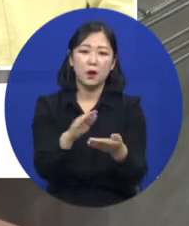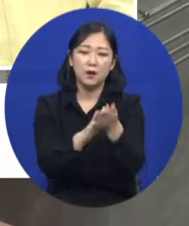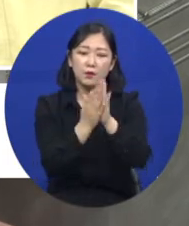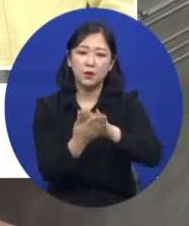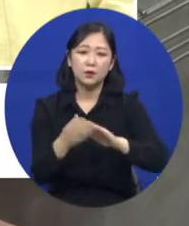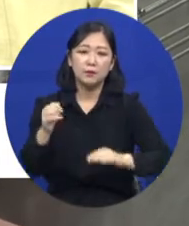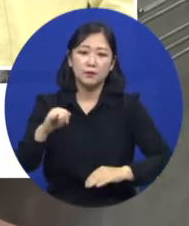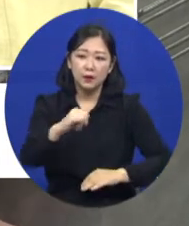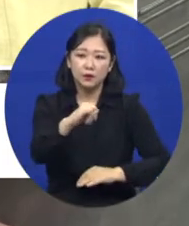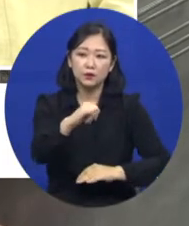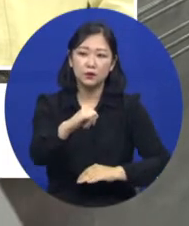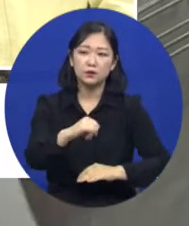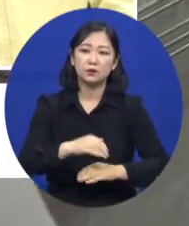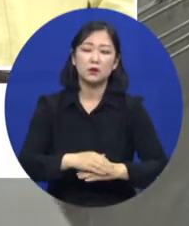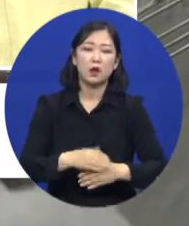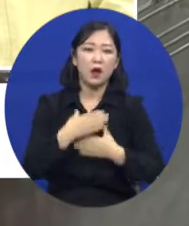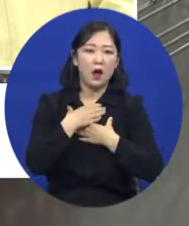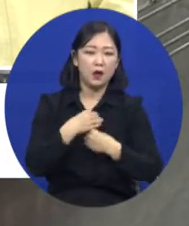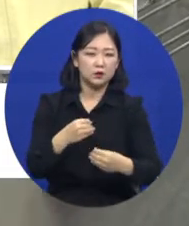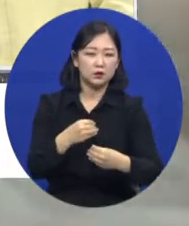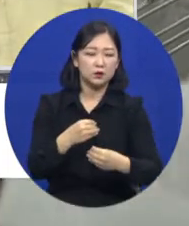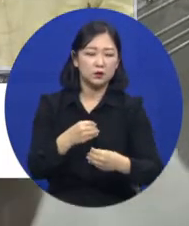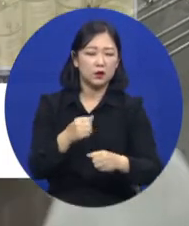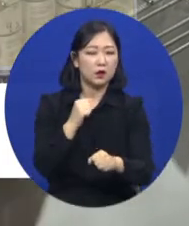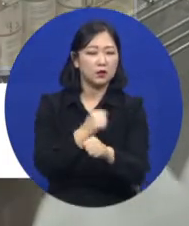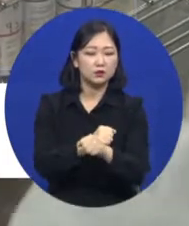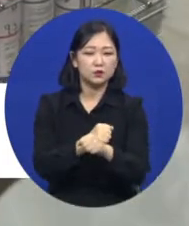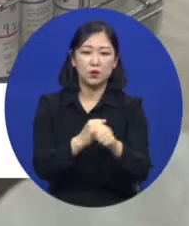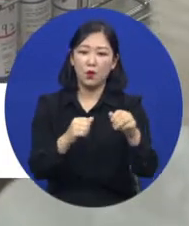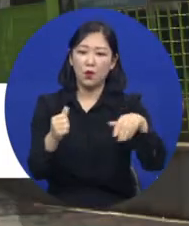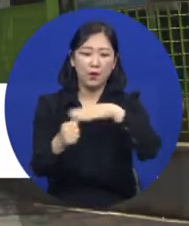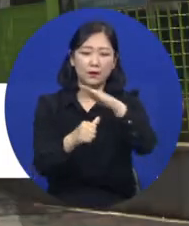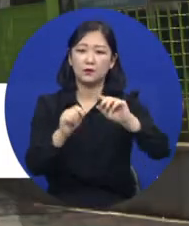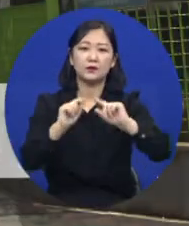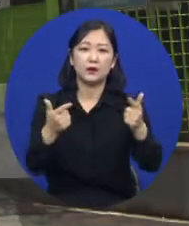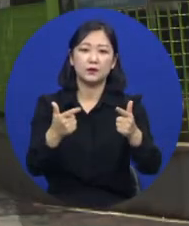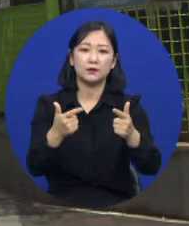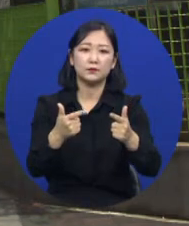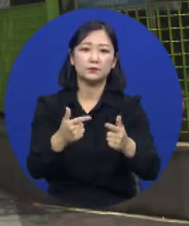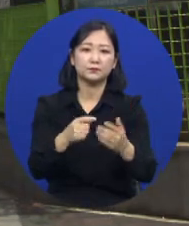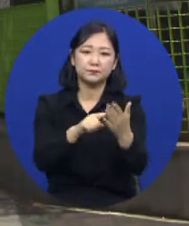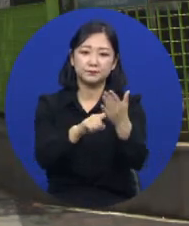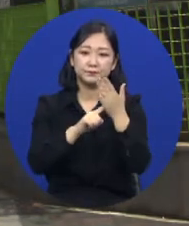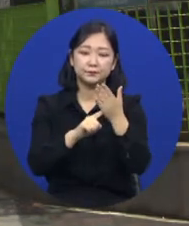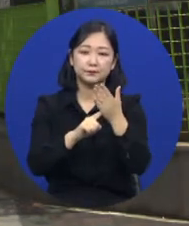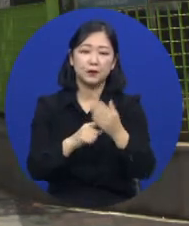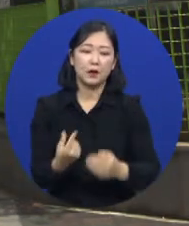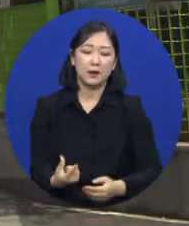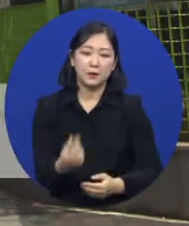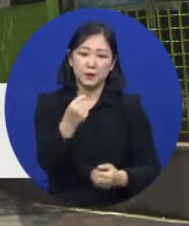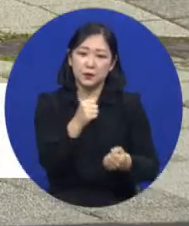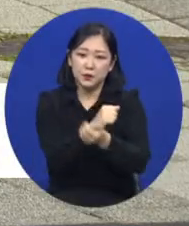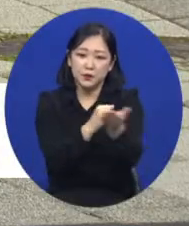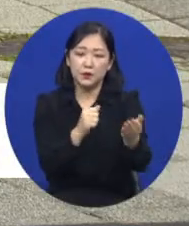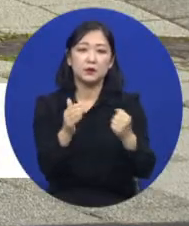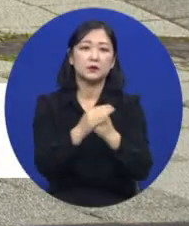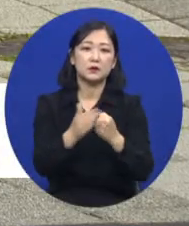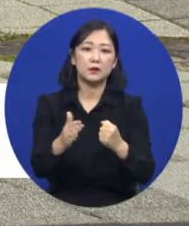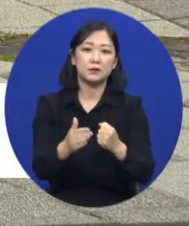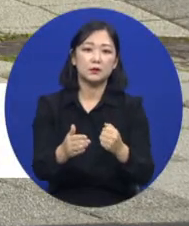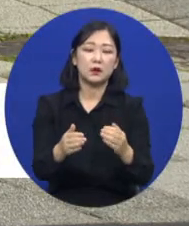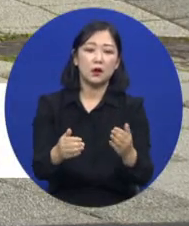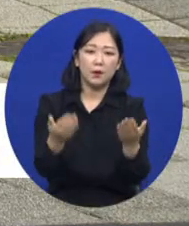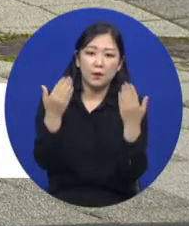라스에서 국회에 안전하다 할 수 있는 환경을 될 거 아니다 급속한 감염 확산 의 교내에